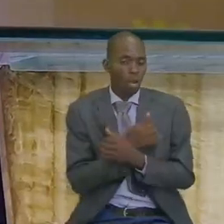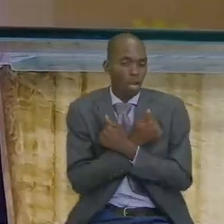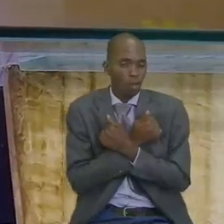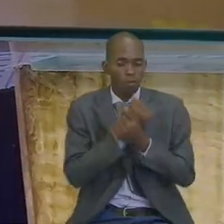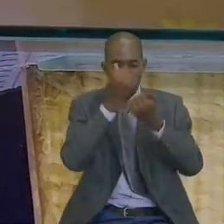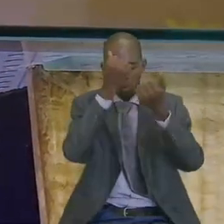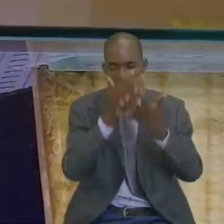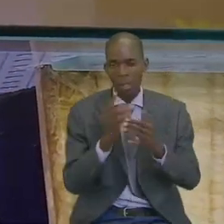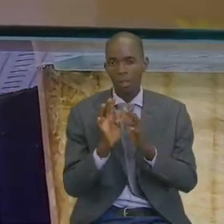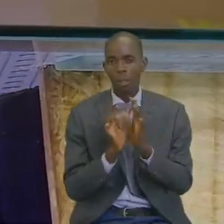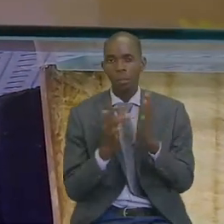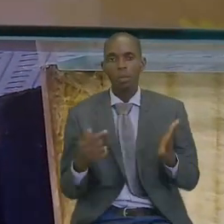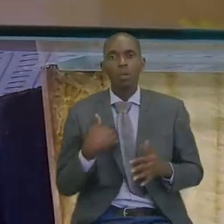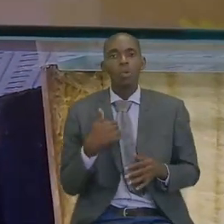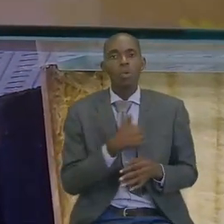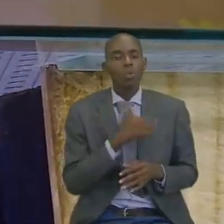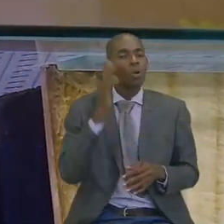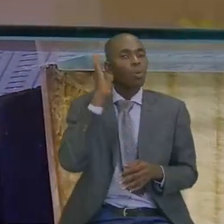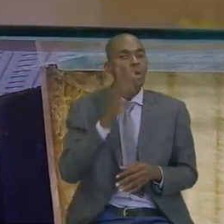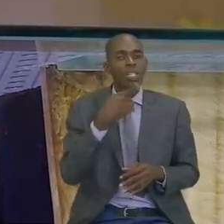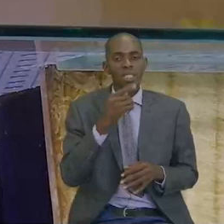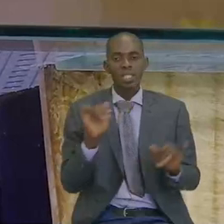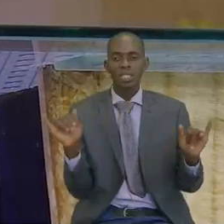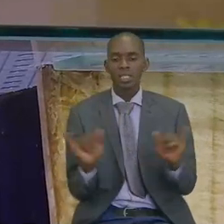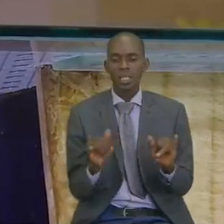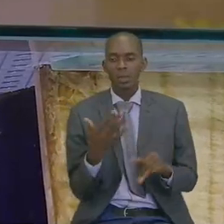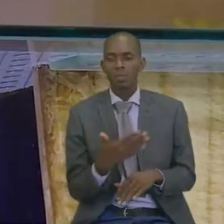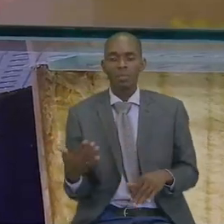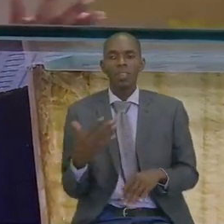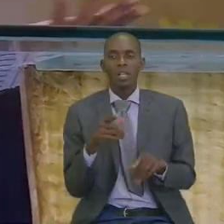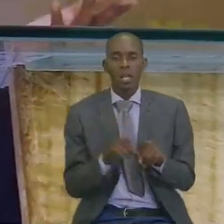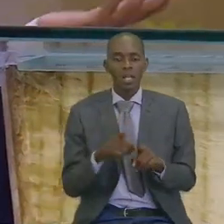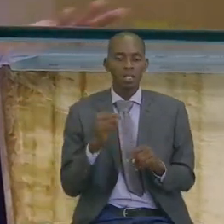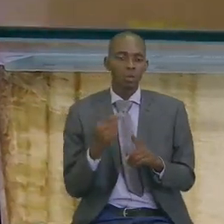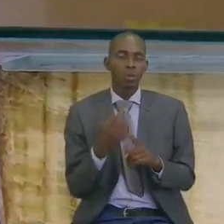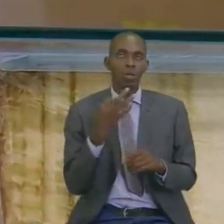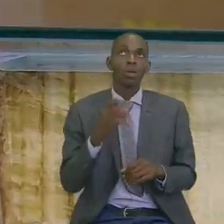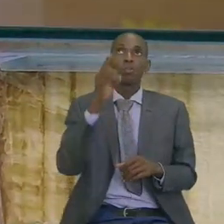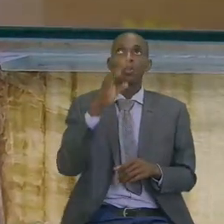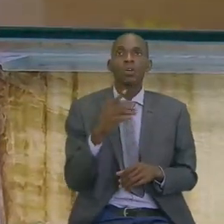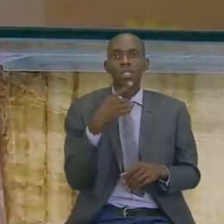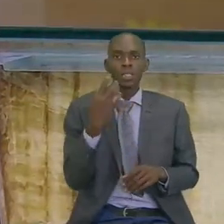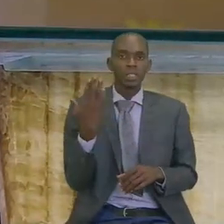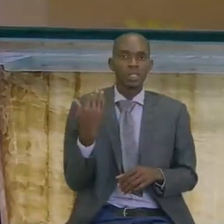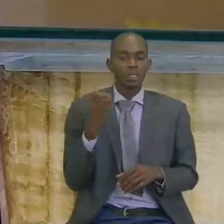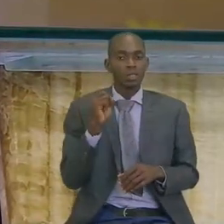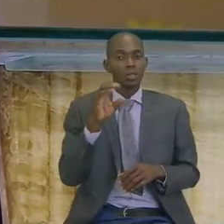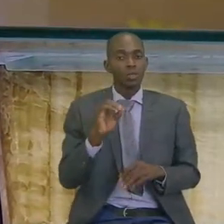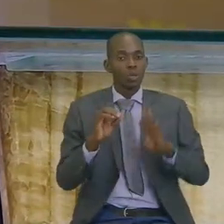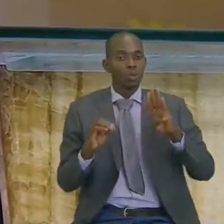à la Bible, nous disons la même chose comme la parole de Dieu l'a dit. Donc,